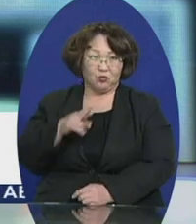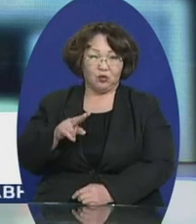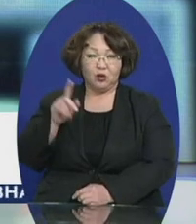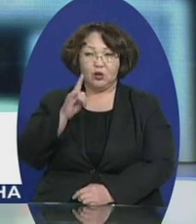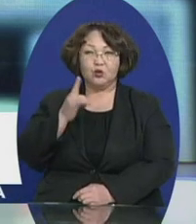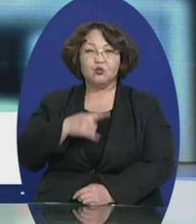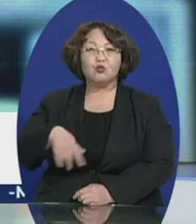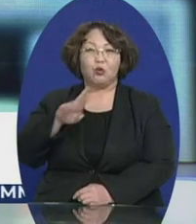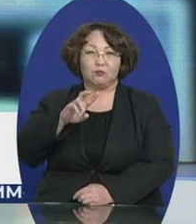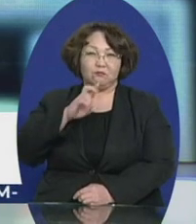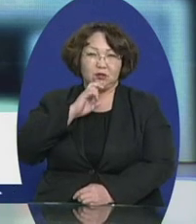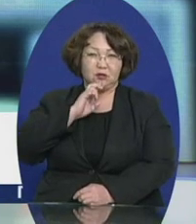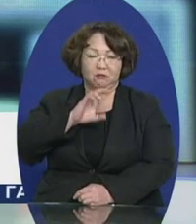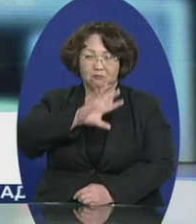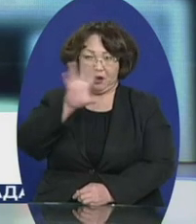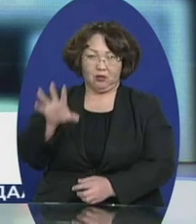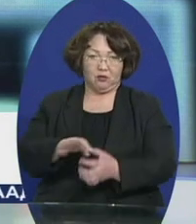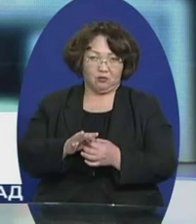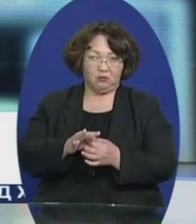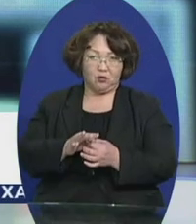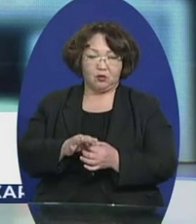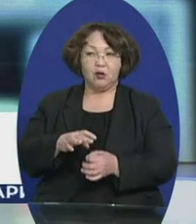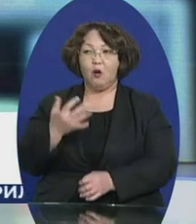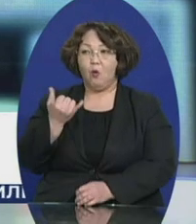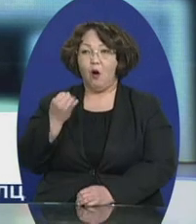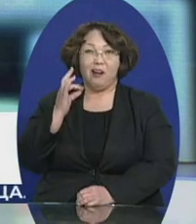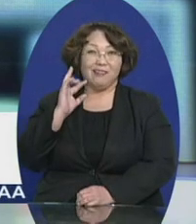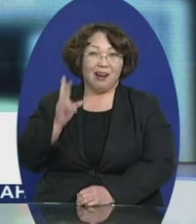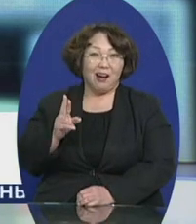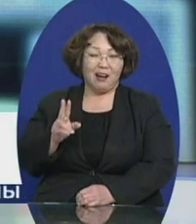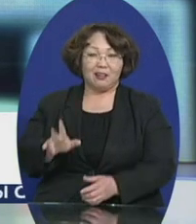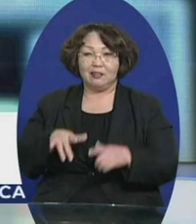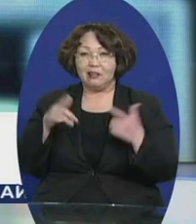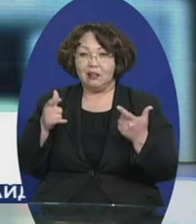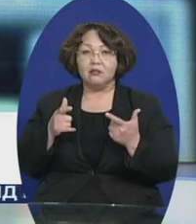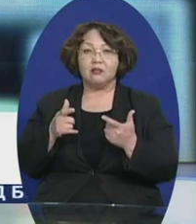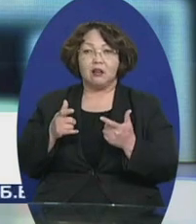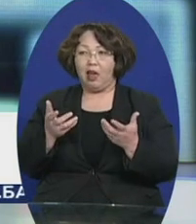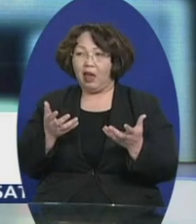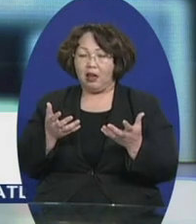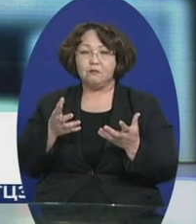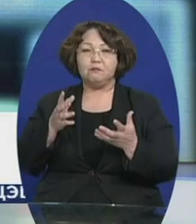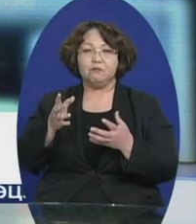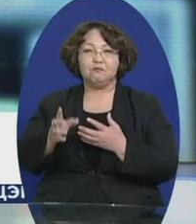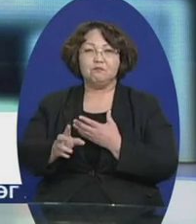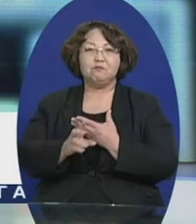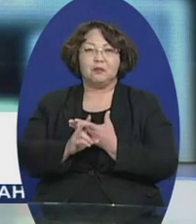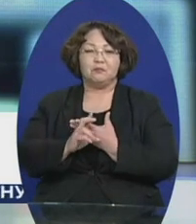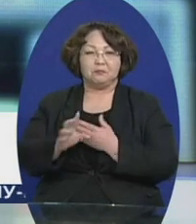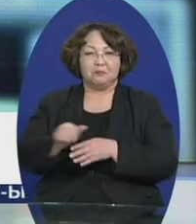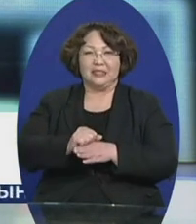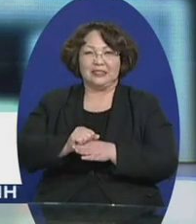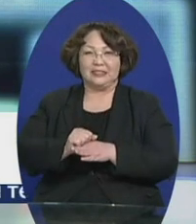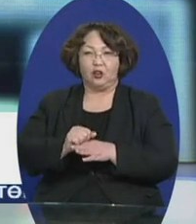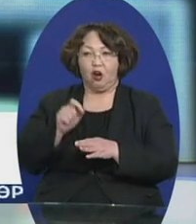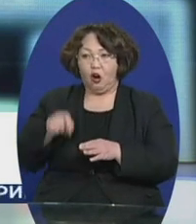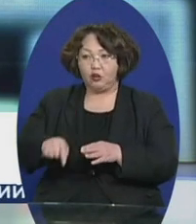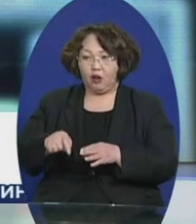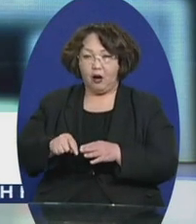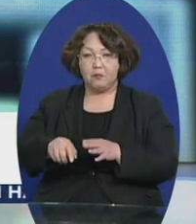гамшигтай хамгаалалт өндөржүүлсэн бэлэн байдлын зэрэг хэлжүүлсэн. Тэгвэл хавруулалт өндөрсөн аймаг сумдад хүргэх өвсдөлжил очсон тусламжийн цуваа өнөөдөр